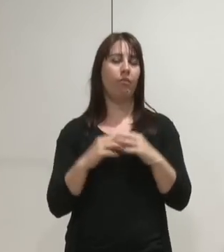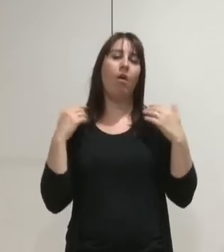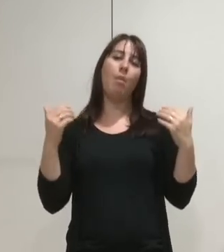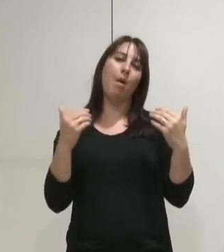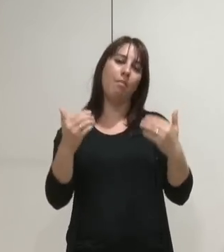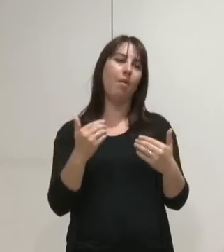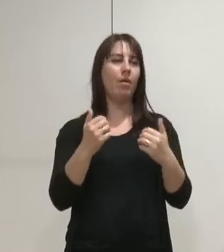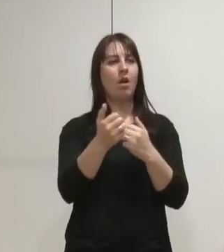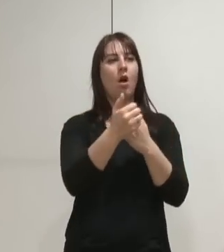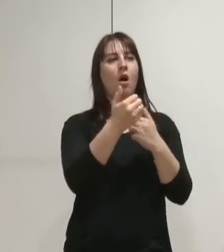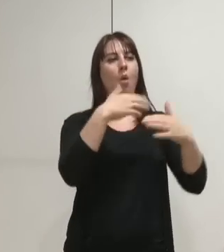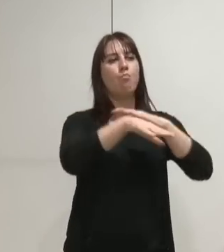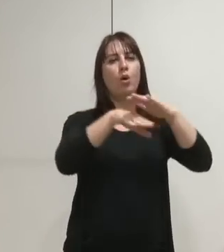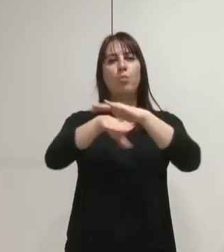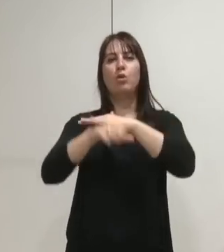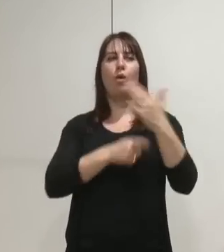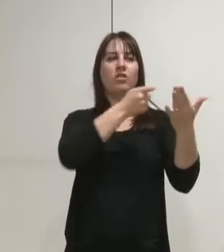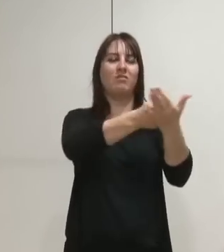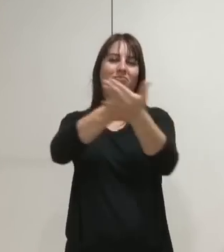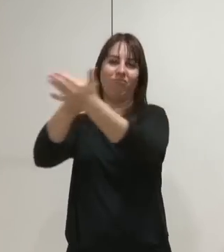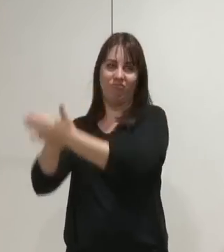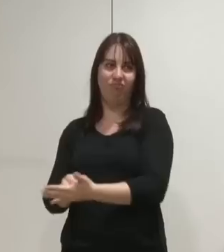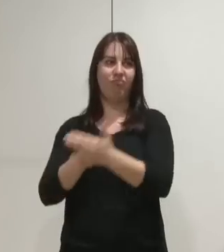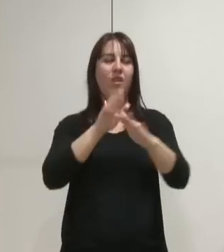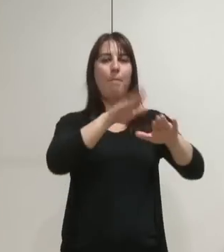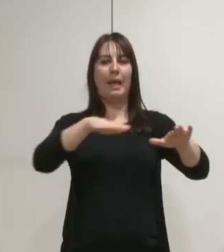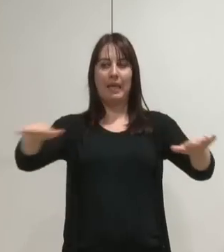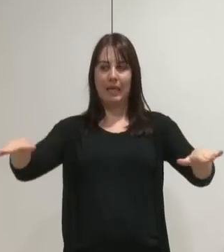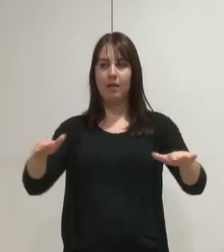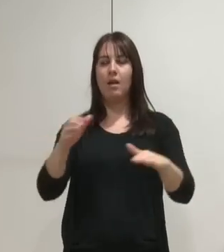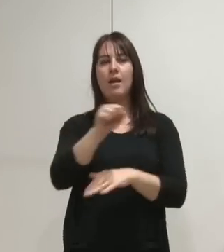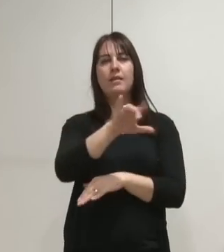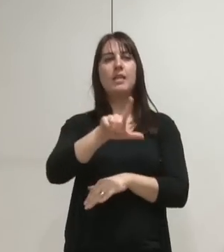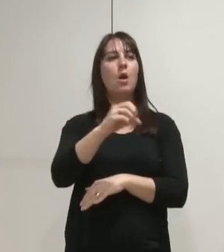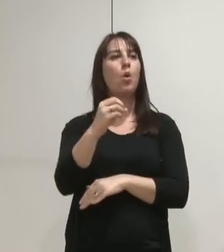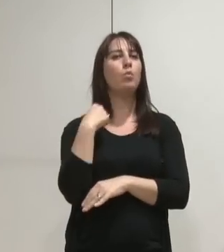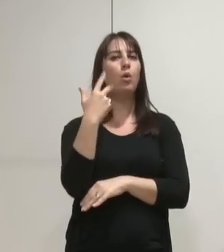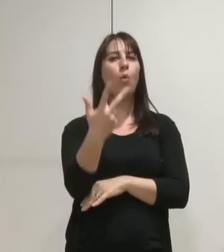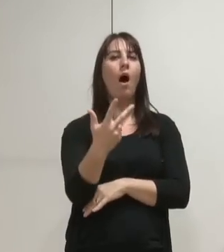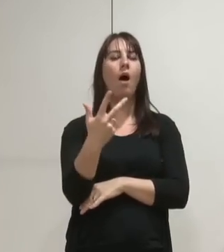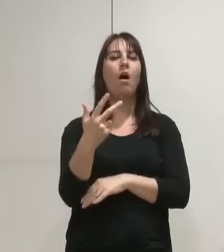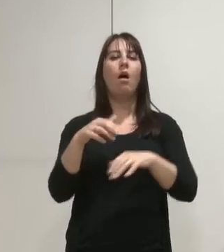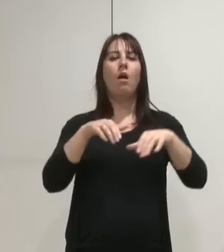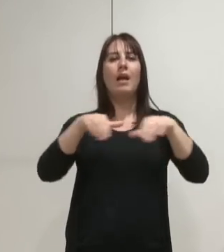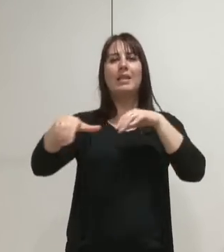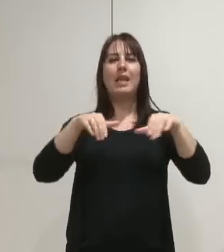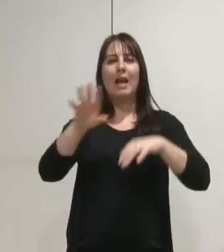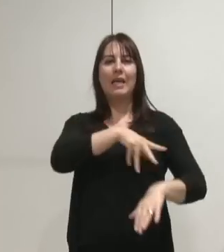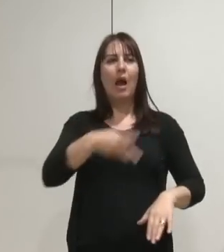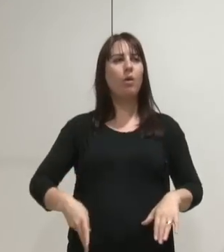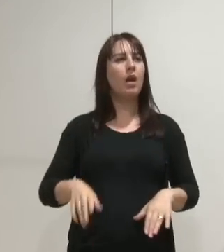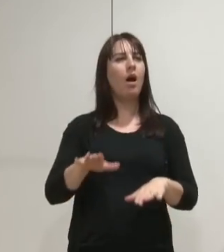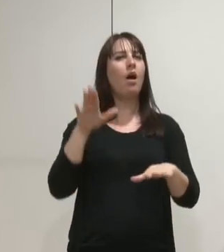acquisition de boxes au parking dans le silo 3 galerie de l'Arlequin qui ne prend pas part au